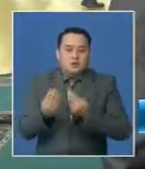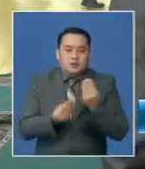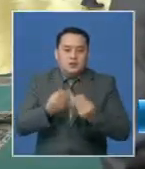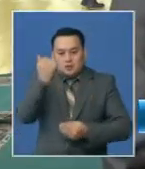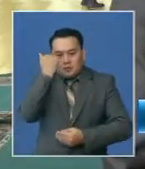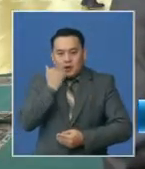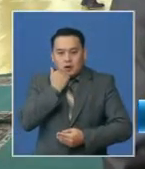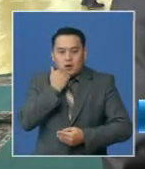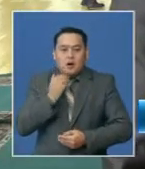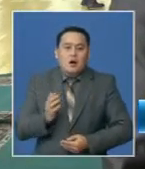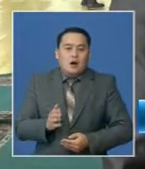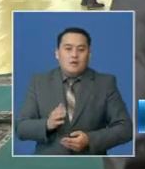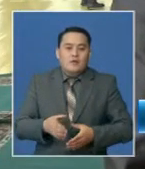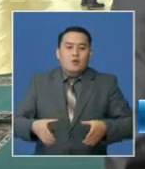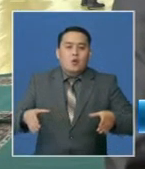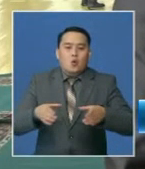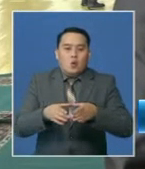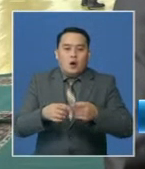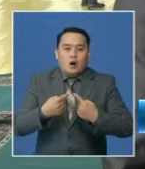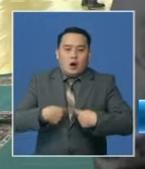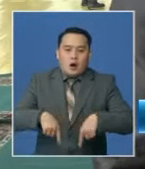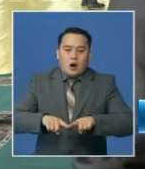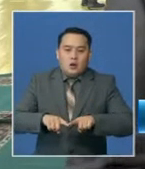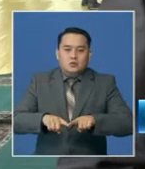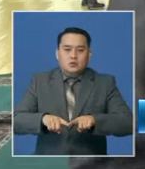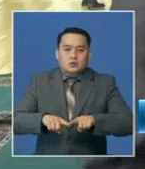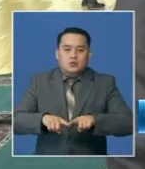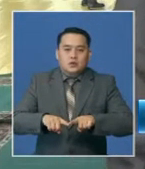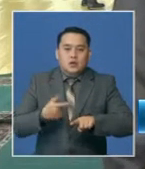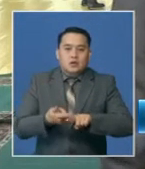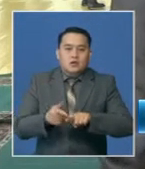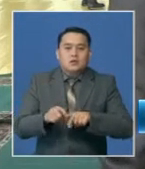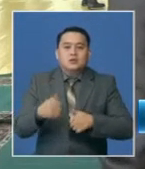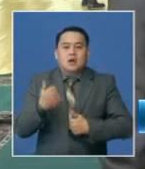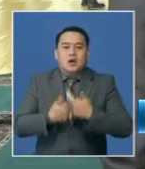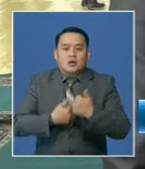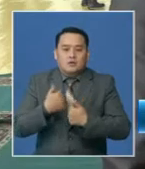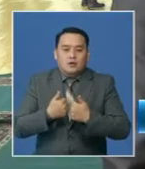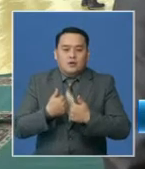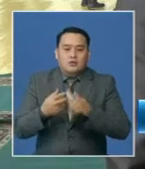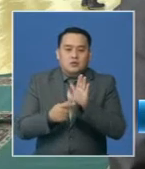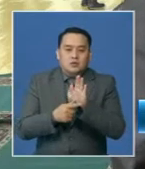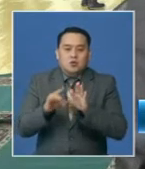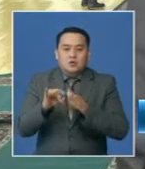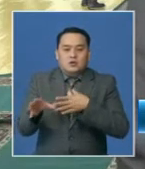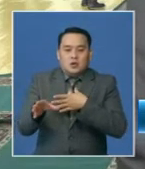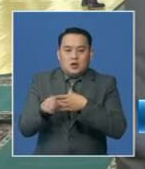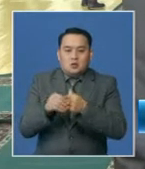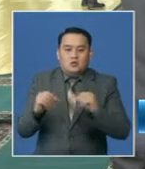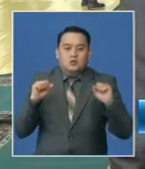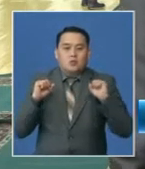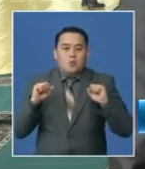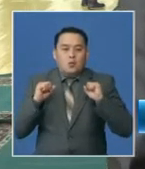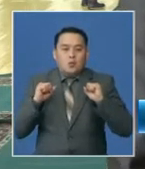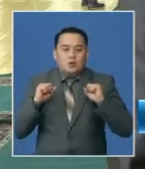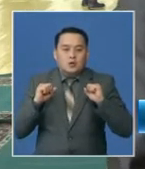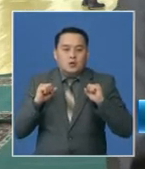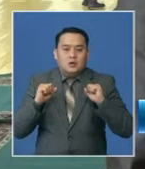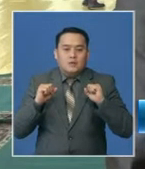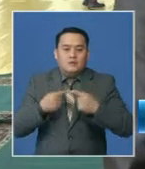еще найдут новых талантов, которые будут в перспективе защищать честь нашего Казахстана, честь нашей области на